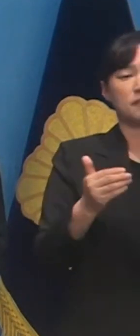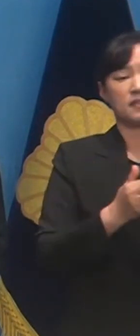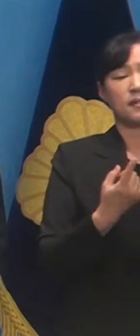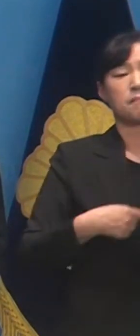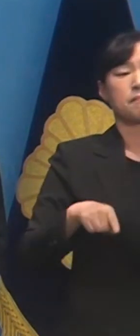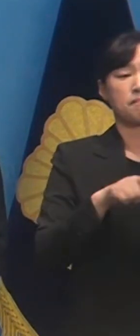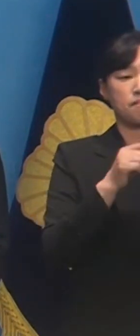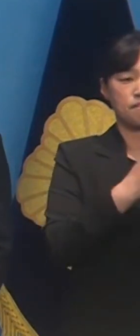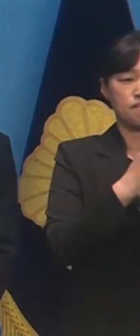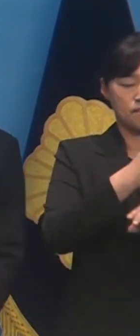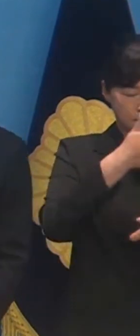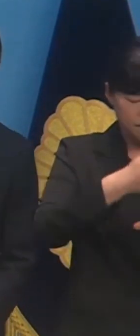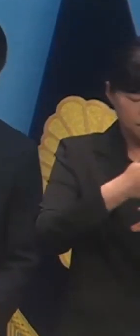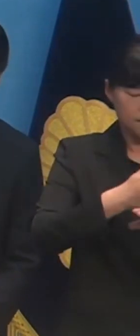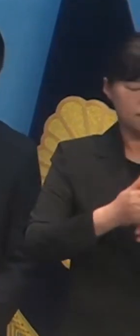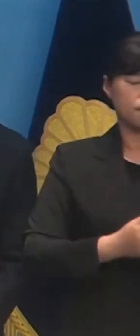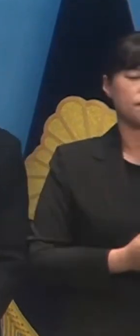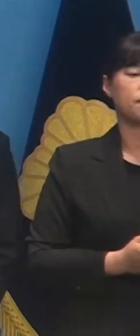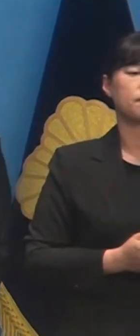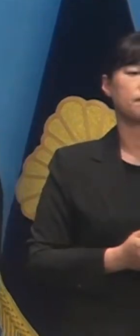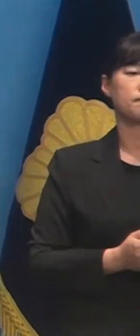함께하겠습니다.